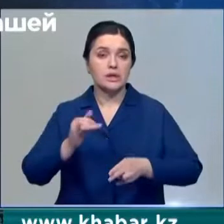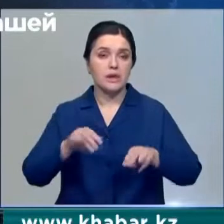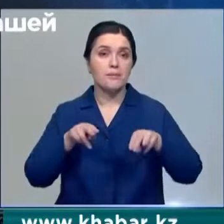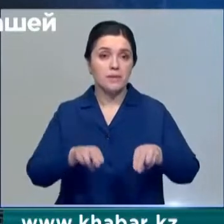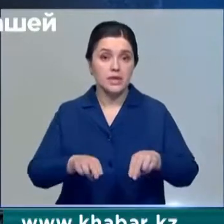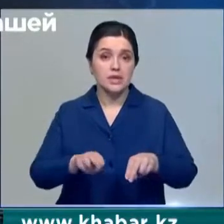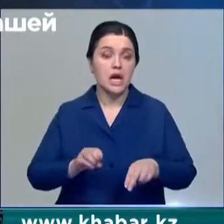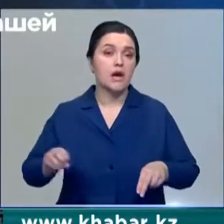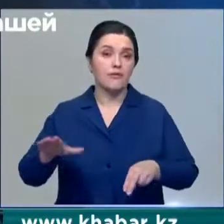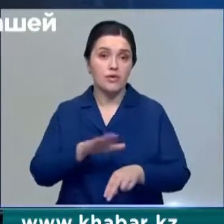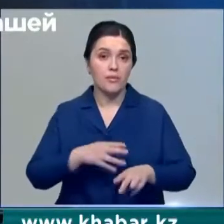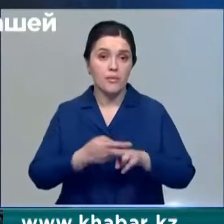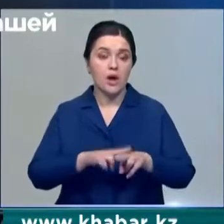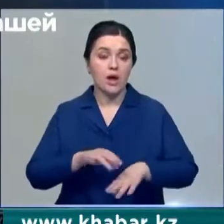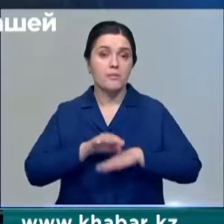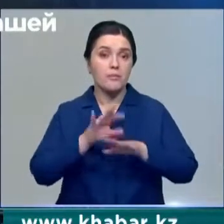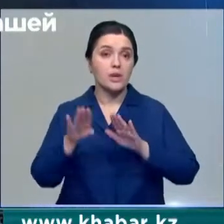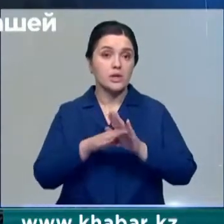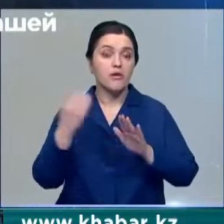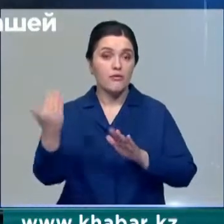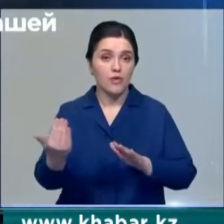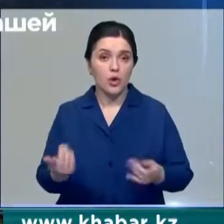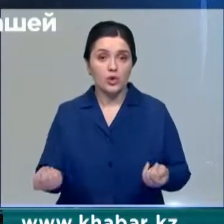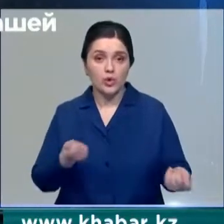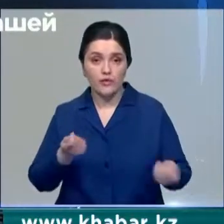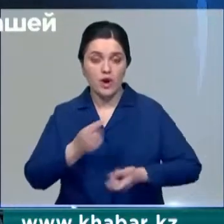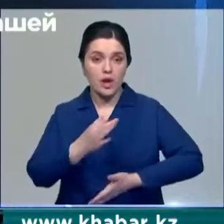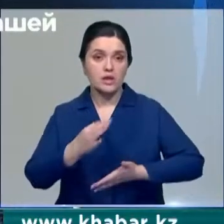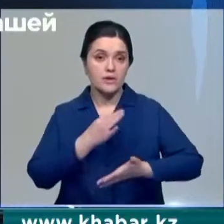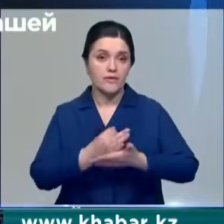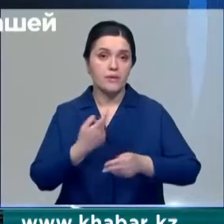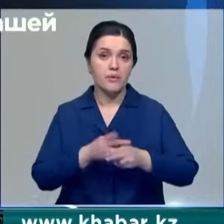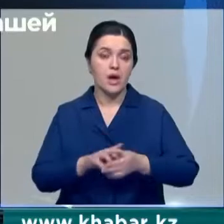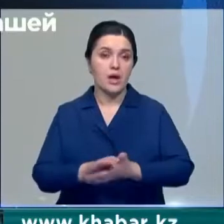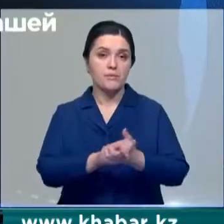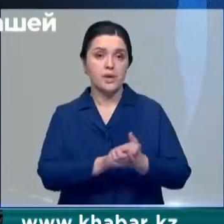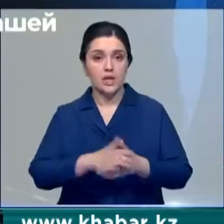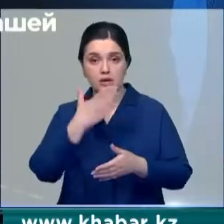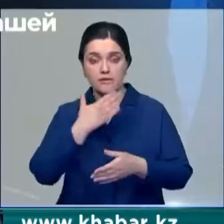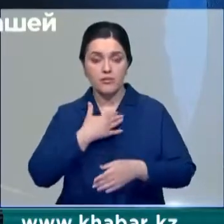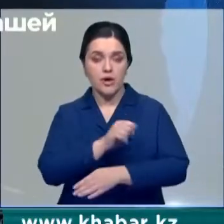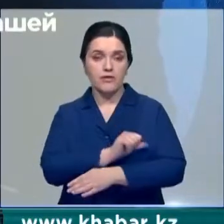ЕС, а также проводимой под его руководством ответственной, конструктивной и миролюбивой внешней политики нашей страны.